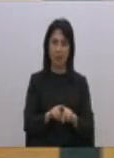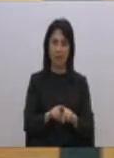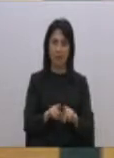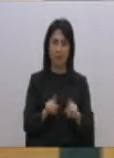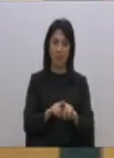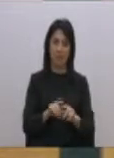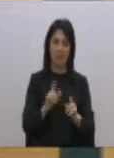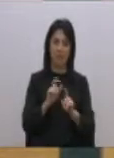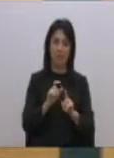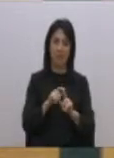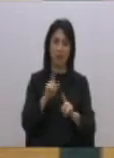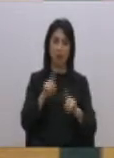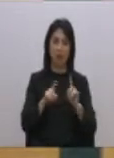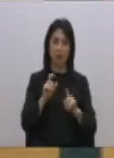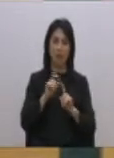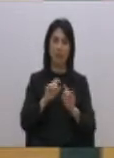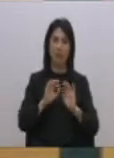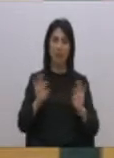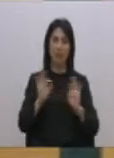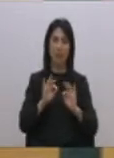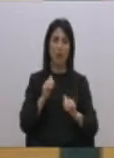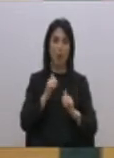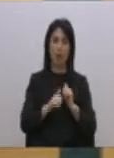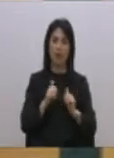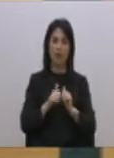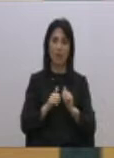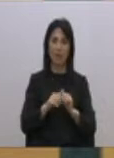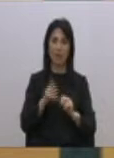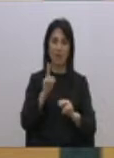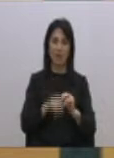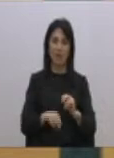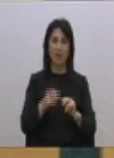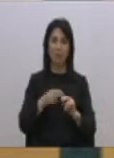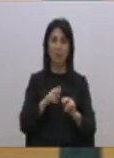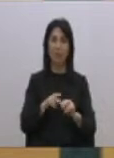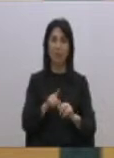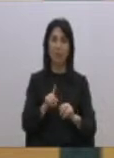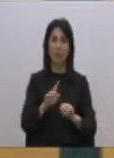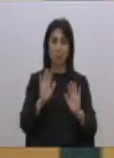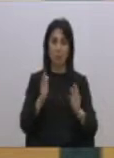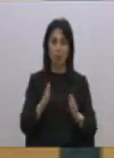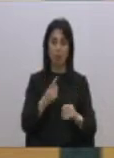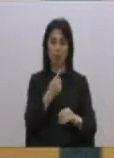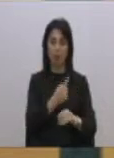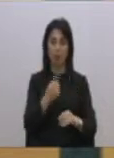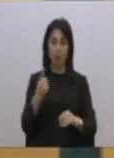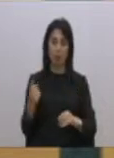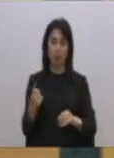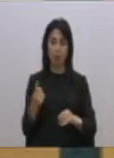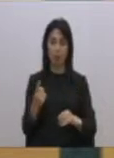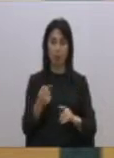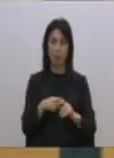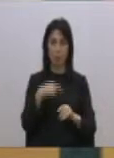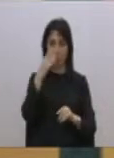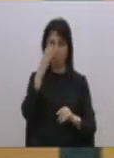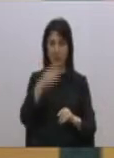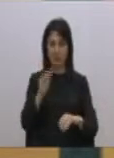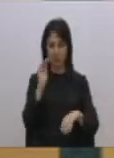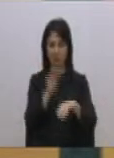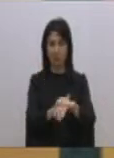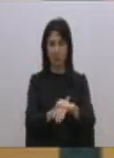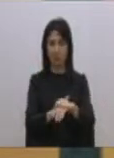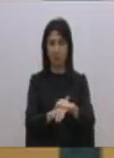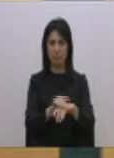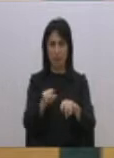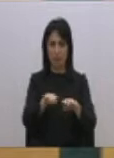ესეთი სიტყვები, ზოგადი ფრაზებით საუბარი ყოველთვის დასრულდება ხოლმე იმით, რომ მოხდება თითოეული იმპერიის მხილება აი